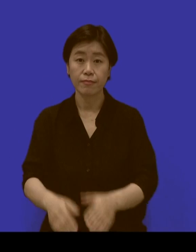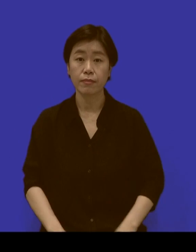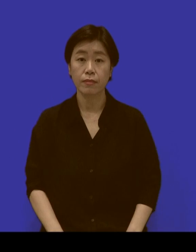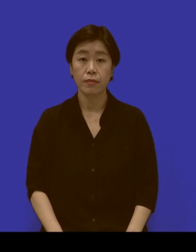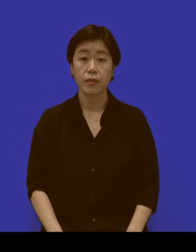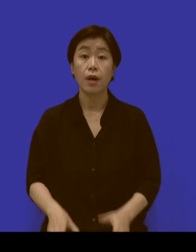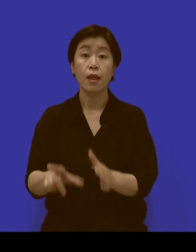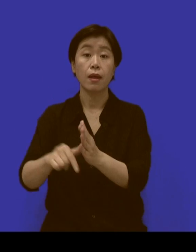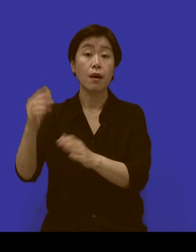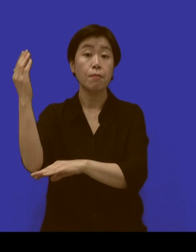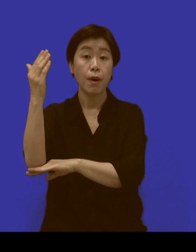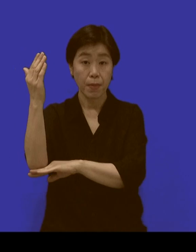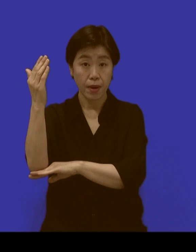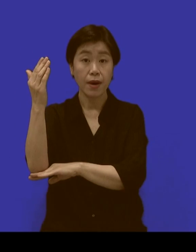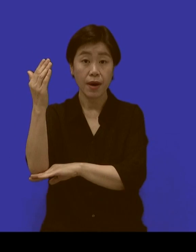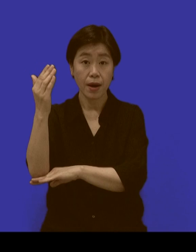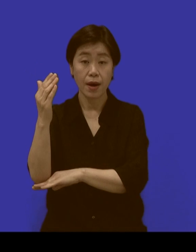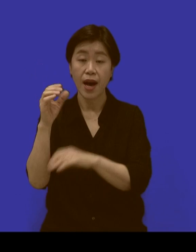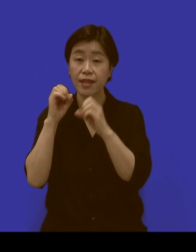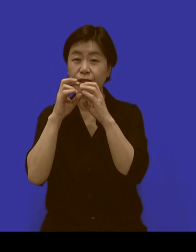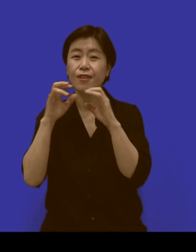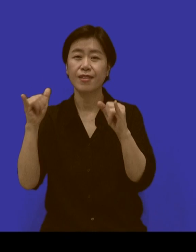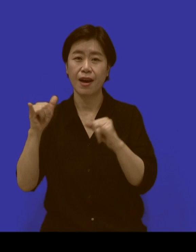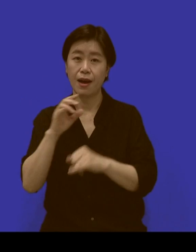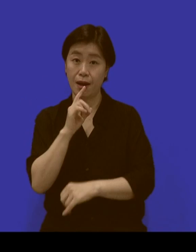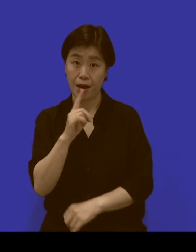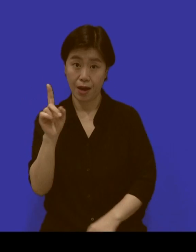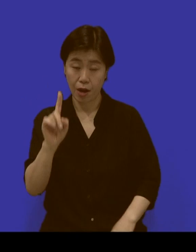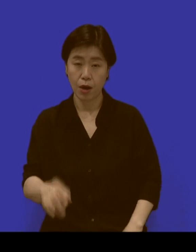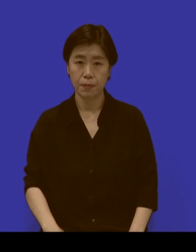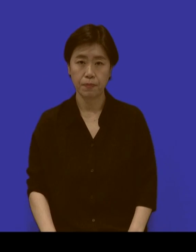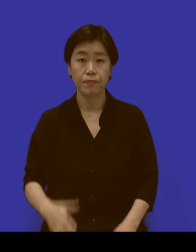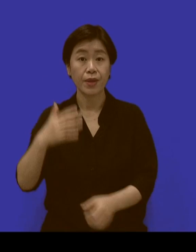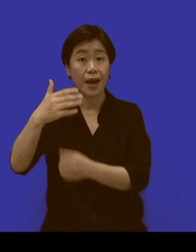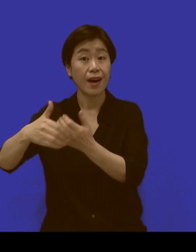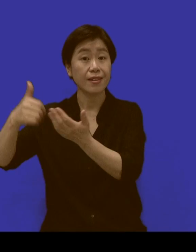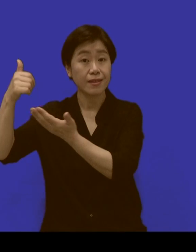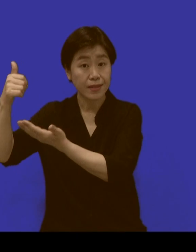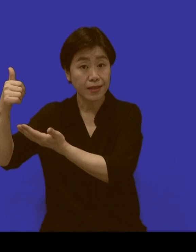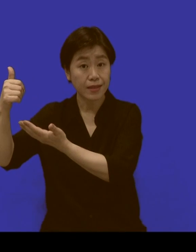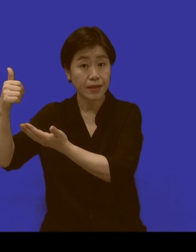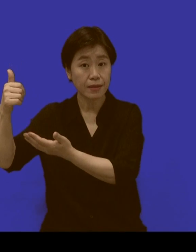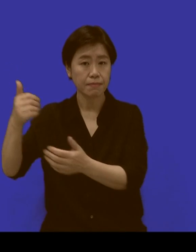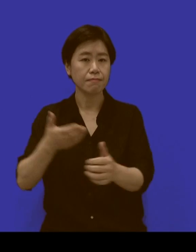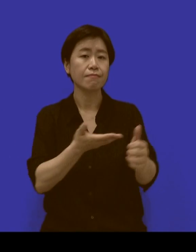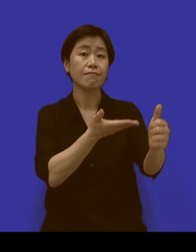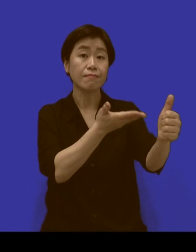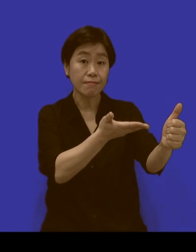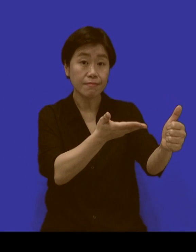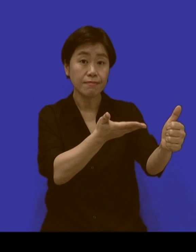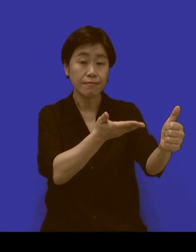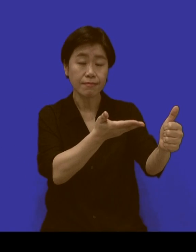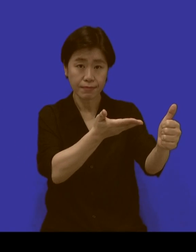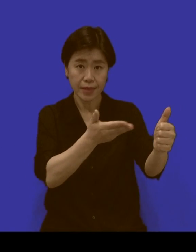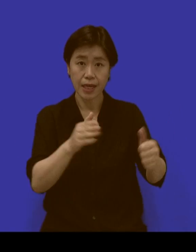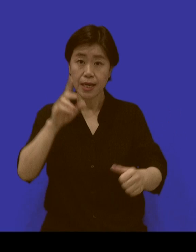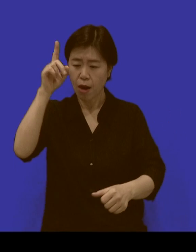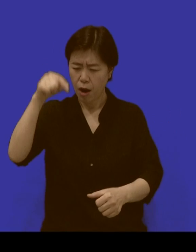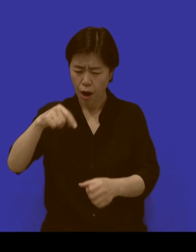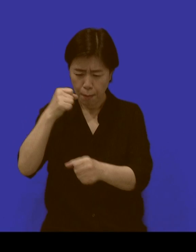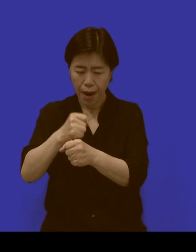인도네시아 선교사님께서 네. 하나님께서 당신을 세상을 창조하시기 전부터 이미